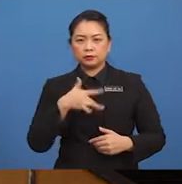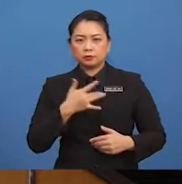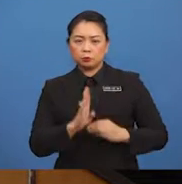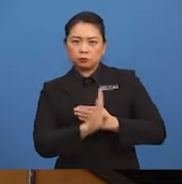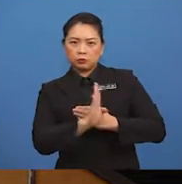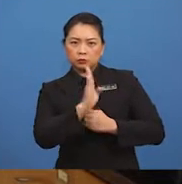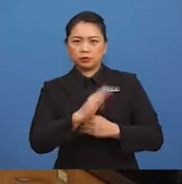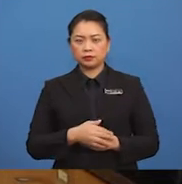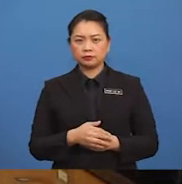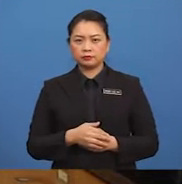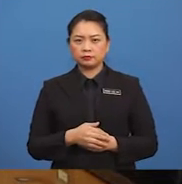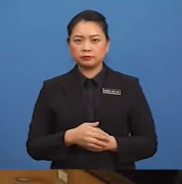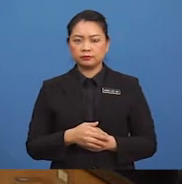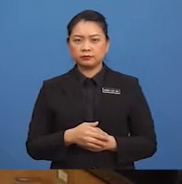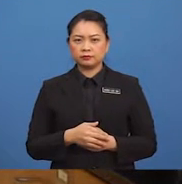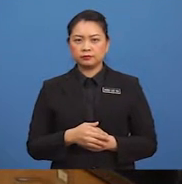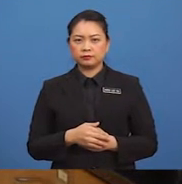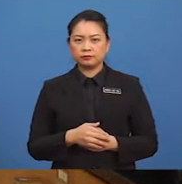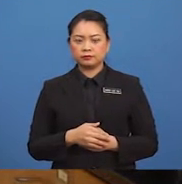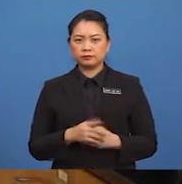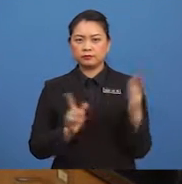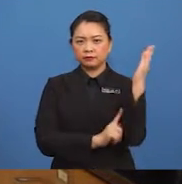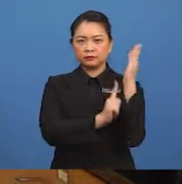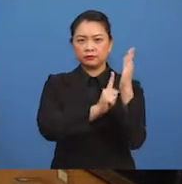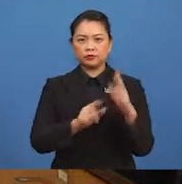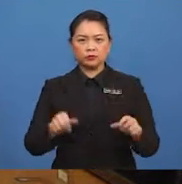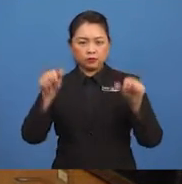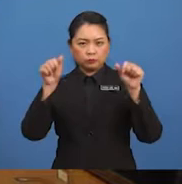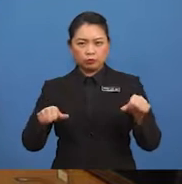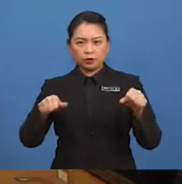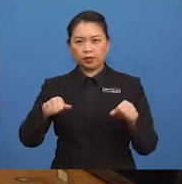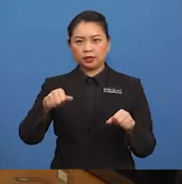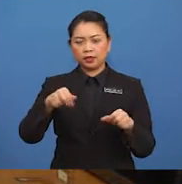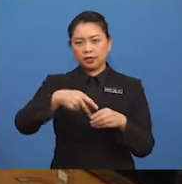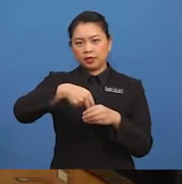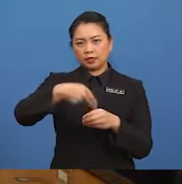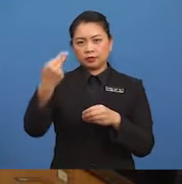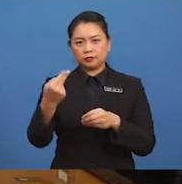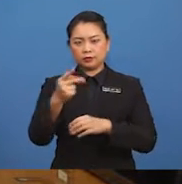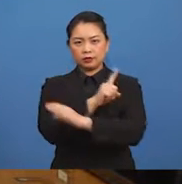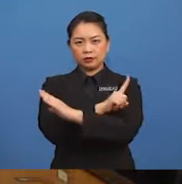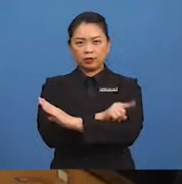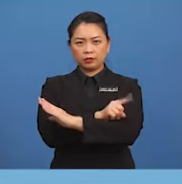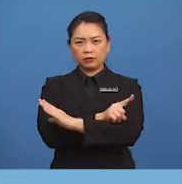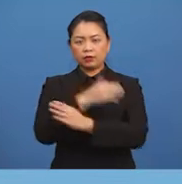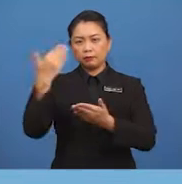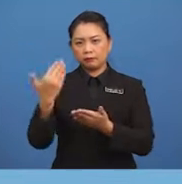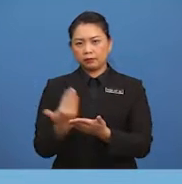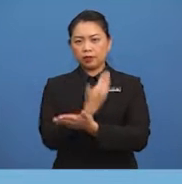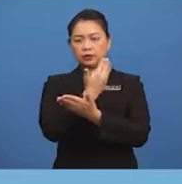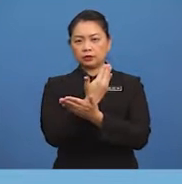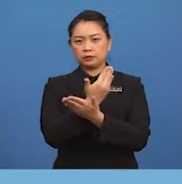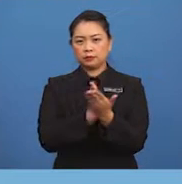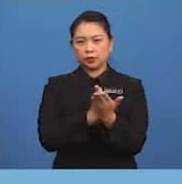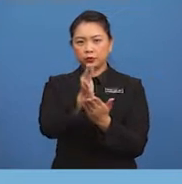terancam. Dan ajaibnya, cicak mampu menghasilkan ekor yang baharu